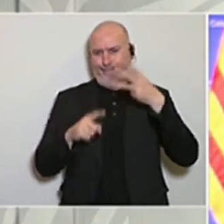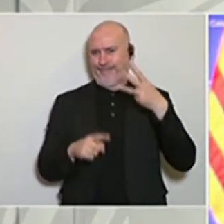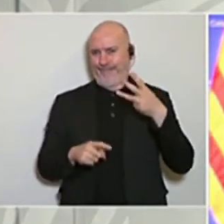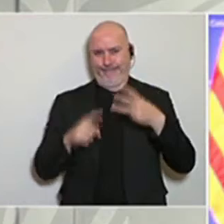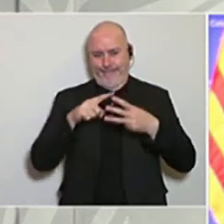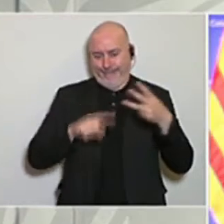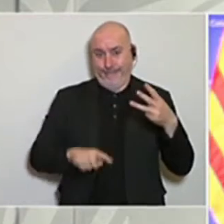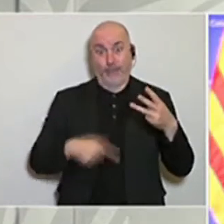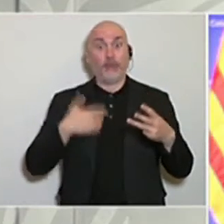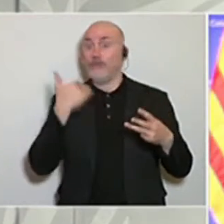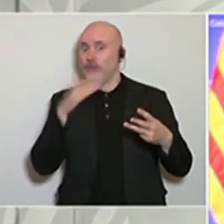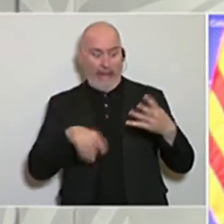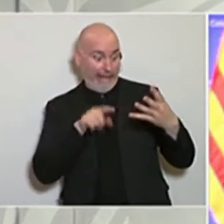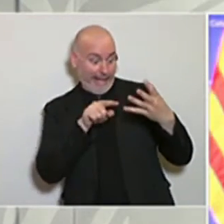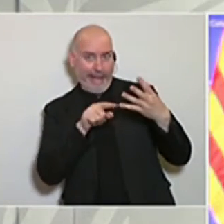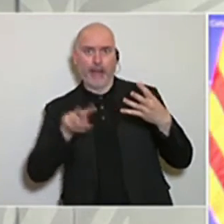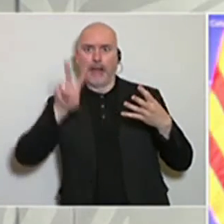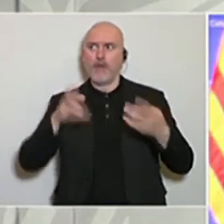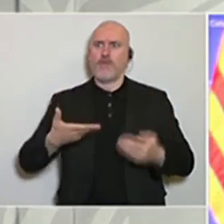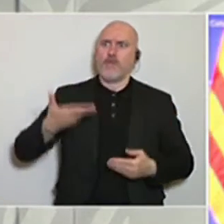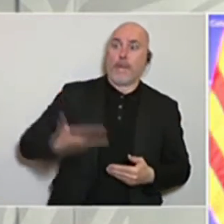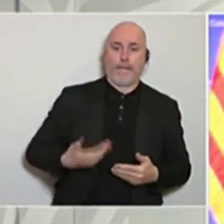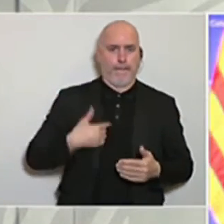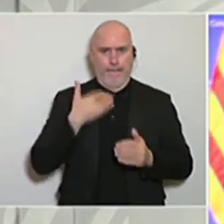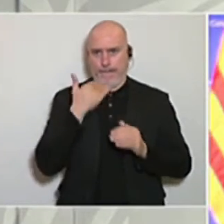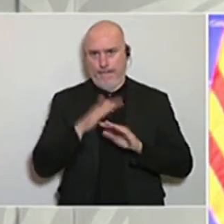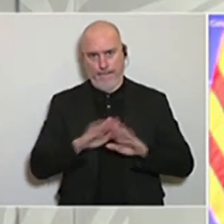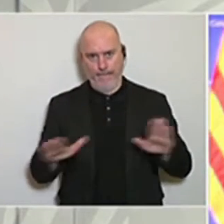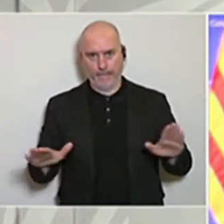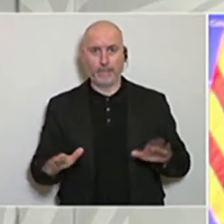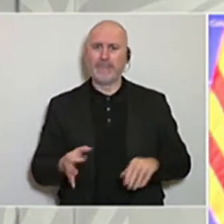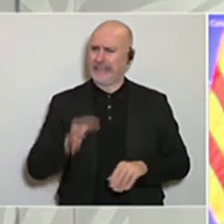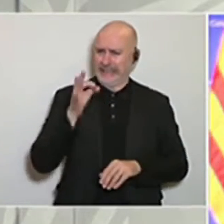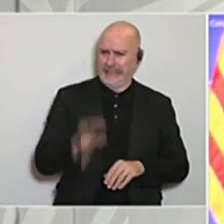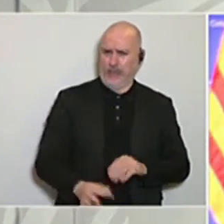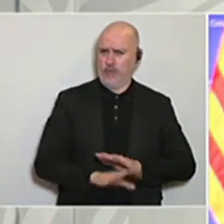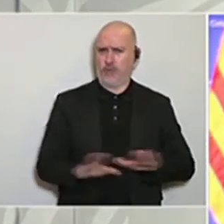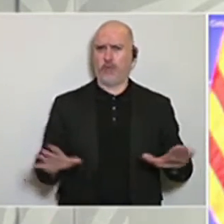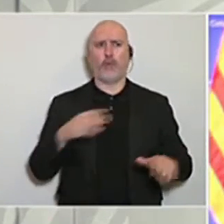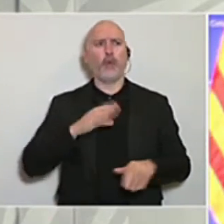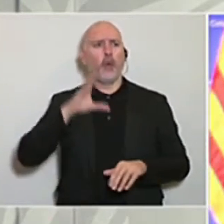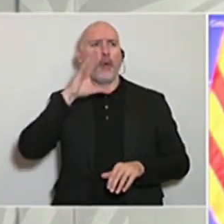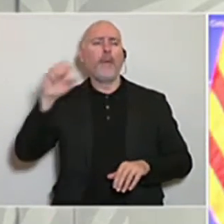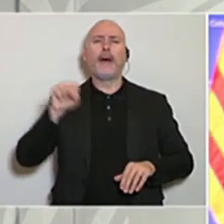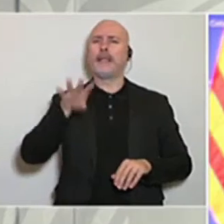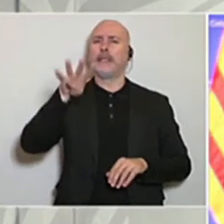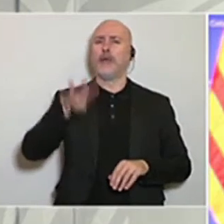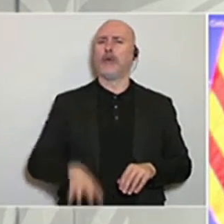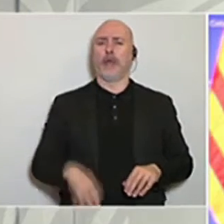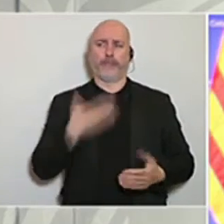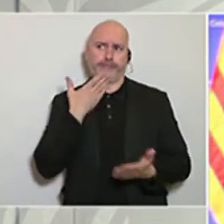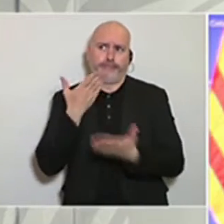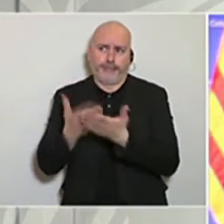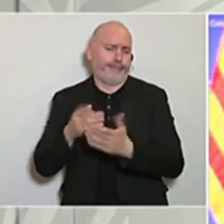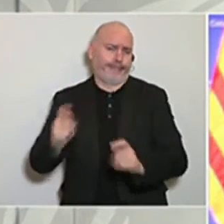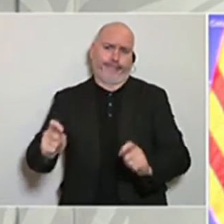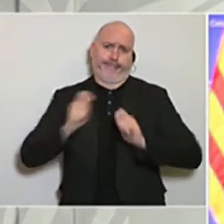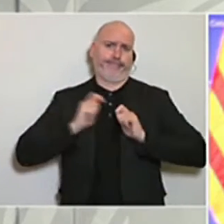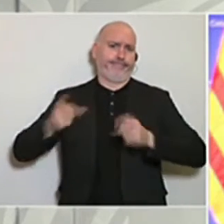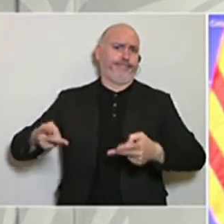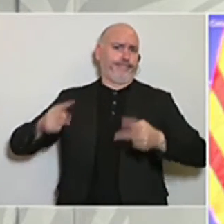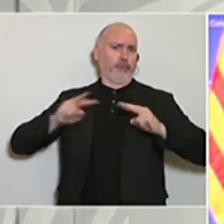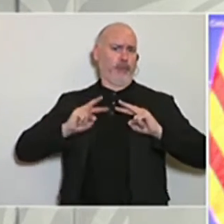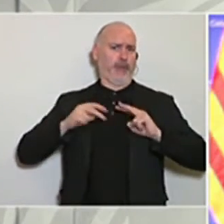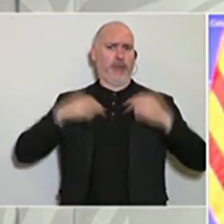si aquesta serà una qüestió o no serà una qüestió. El que de ben segur és una qüestió és que com a govern de Catalunya demanem que se'n retornin les competències per